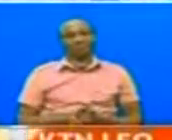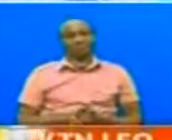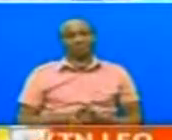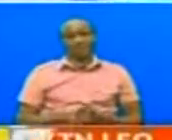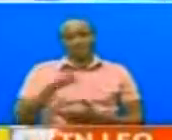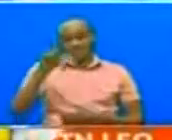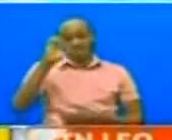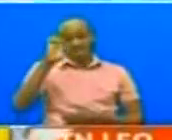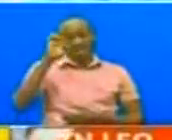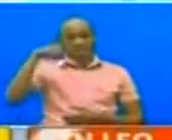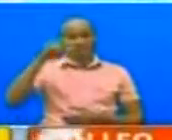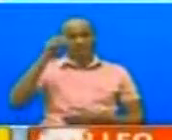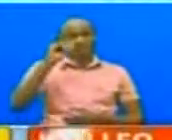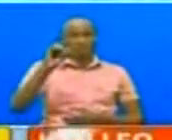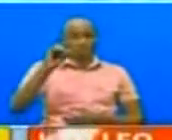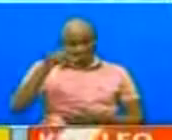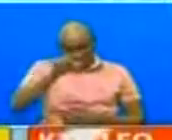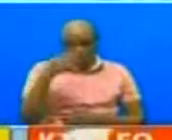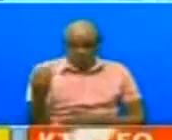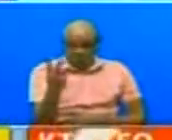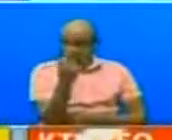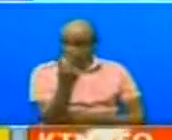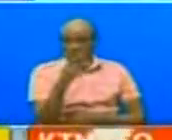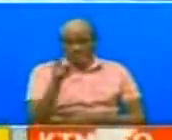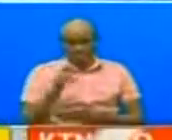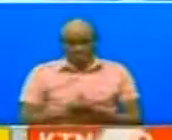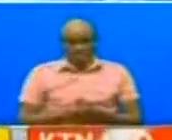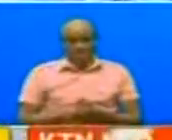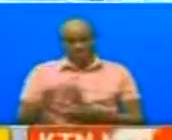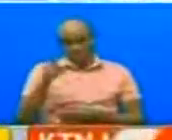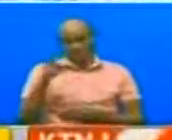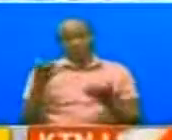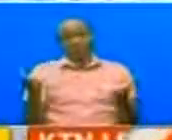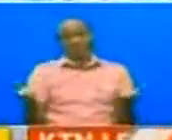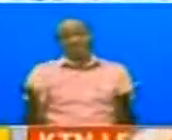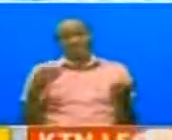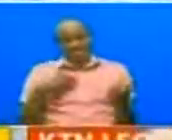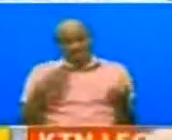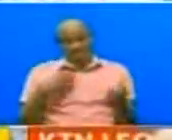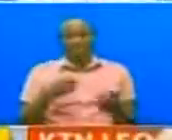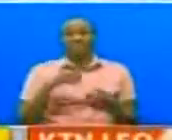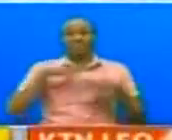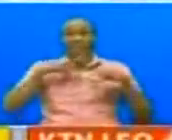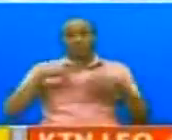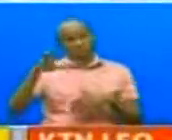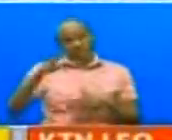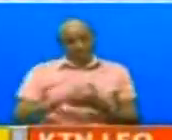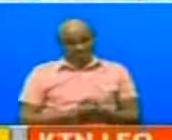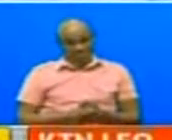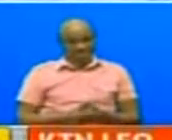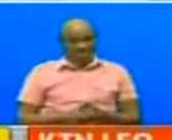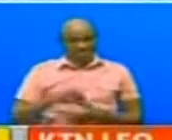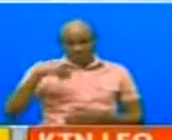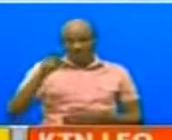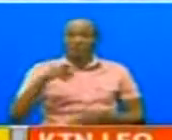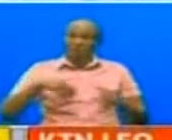Lepayo Lechipan na Lentulalu ni wanawe mzee Perayo hapa Archers Post katika wadi ya Wamba, Samburu. Mchezo huu